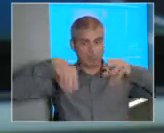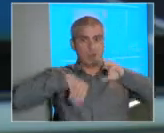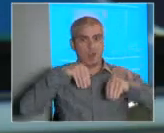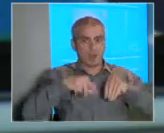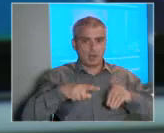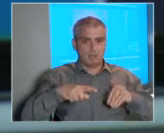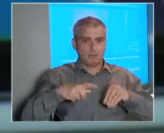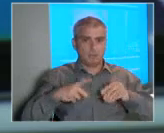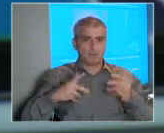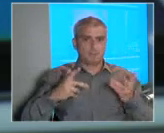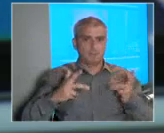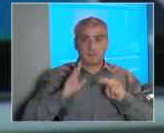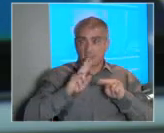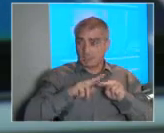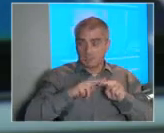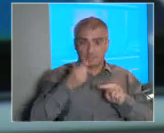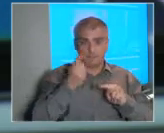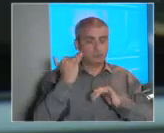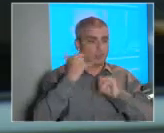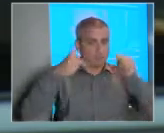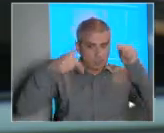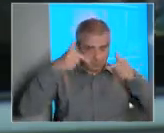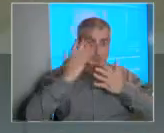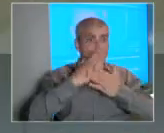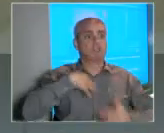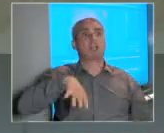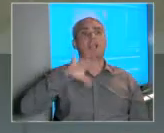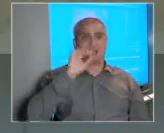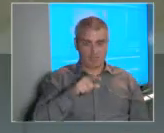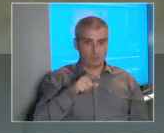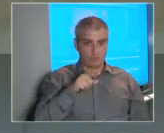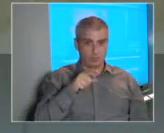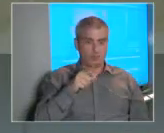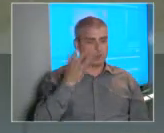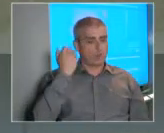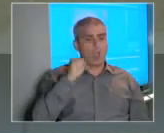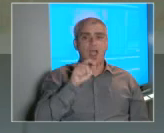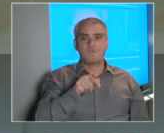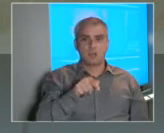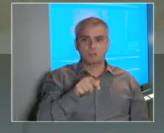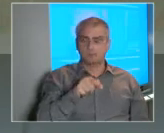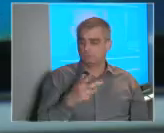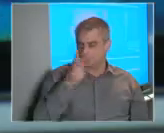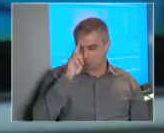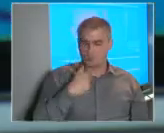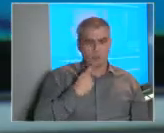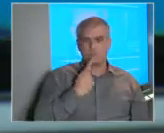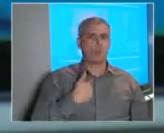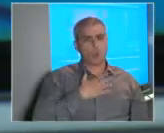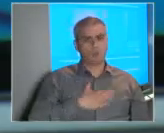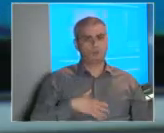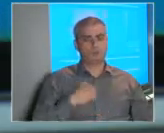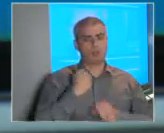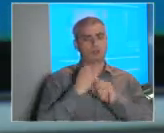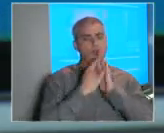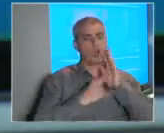לקלפי. אחרי שהביאו את המצלמות, אחרי שגילינו שהיו את ההפרות האלה, בא הליכוד ורצה להעביר